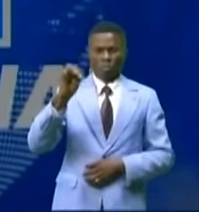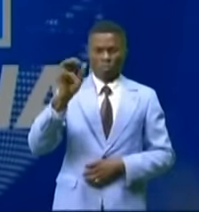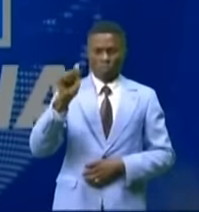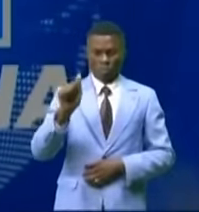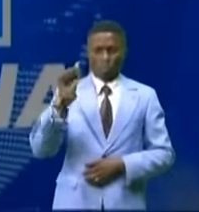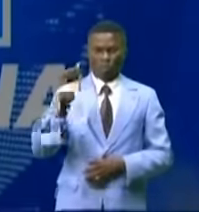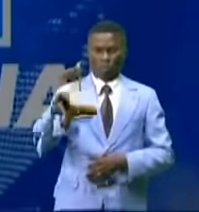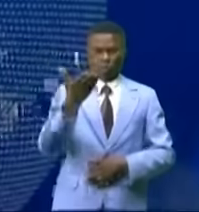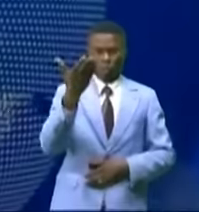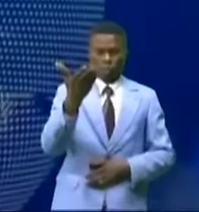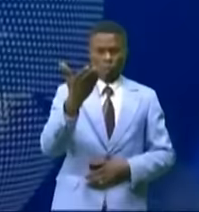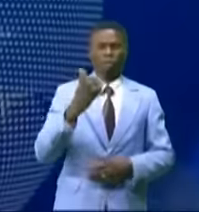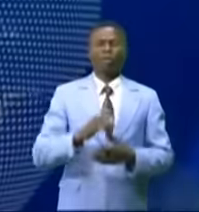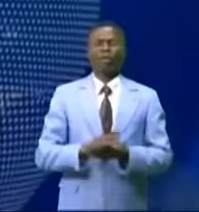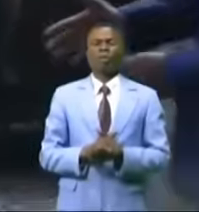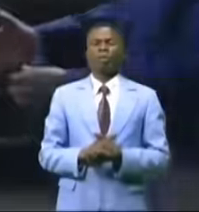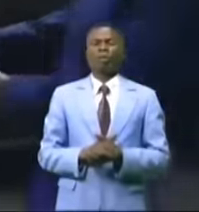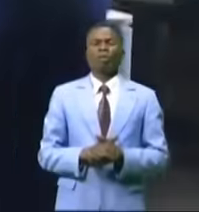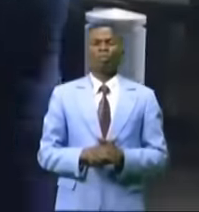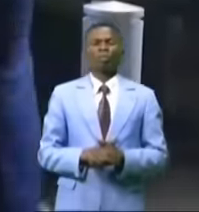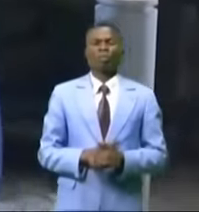signe Patti Pangou.